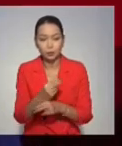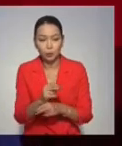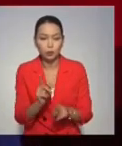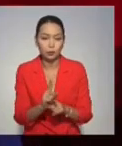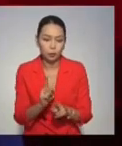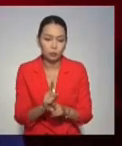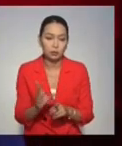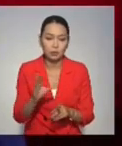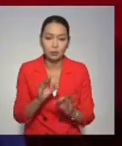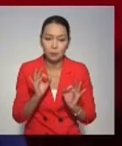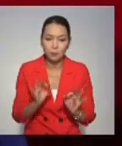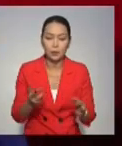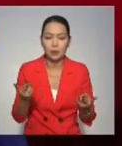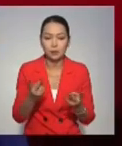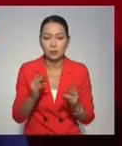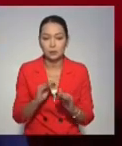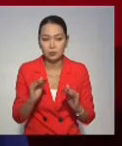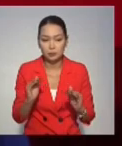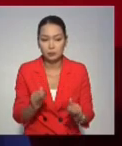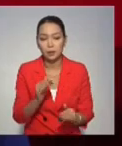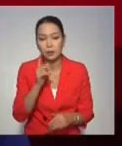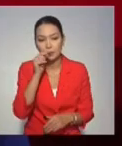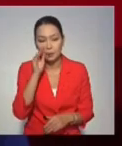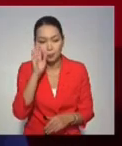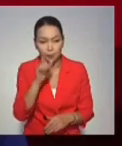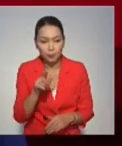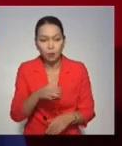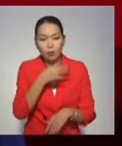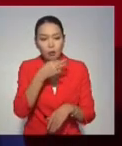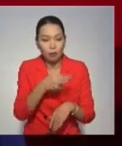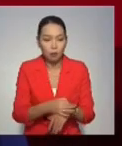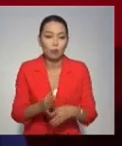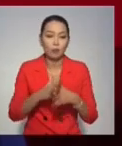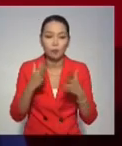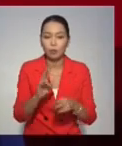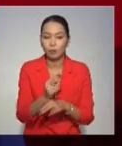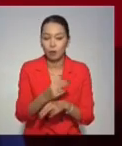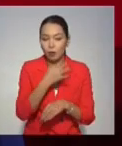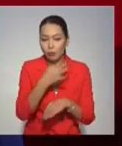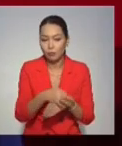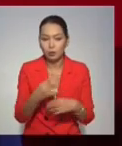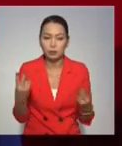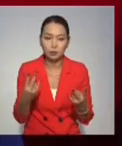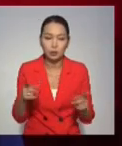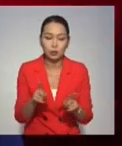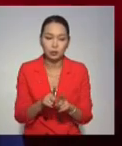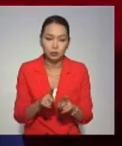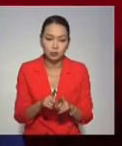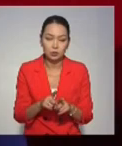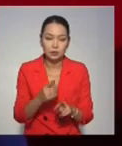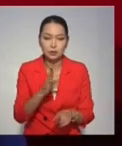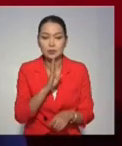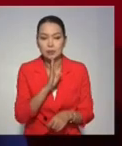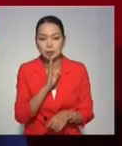керек па дұрыстап? Ер балаға деген жауапкершілікті артып үйретіп, ондай ортада қыз